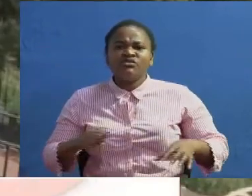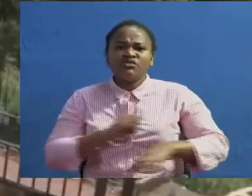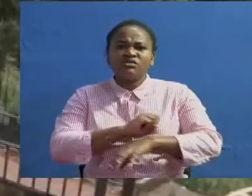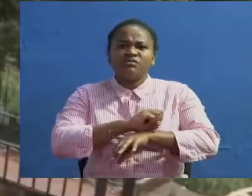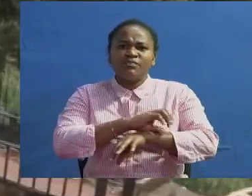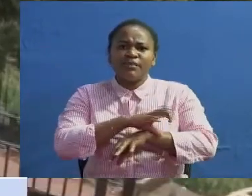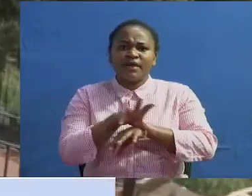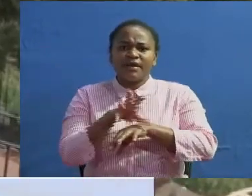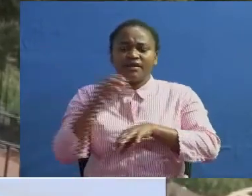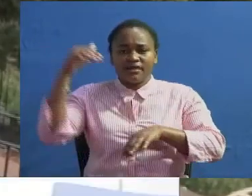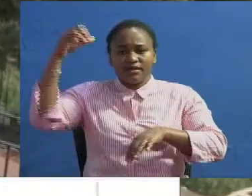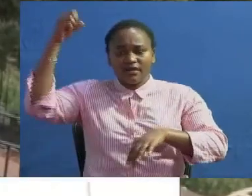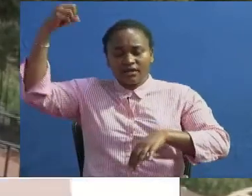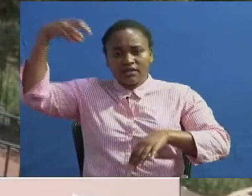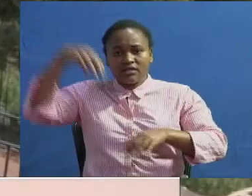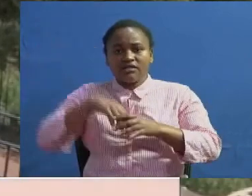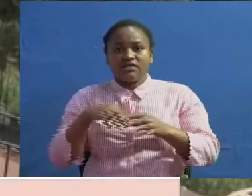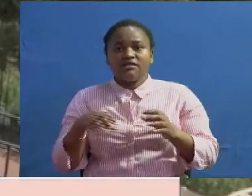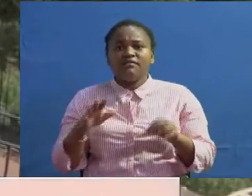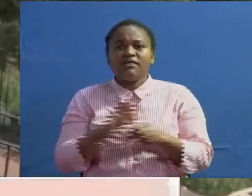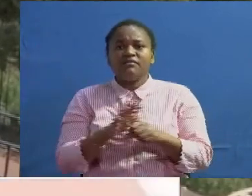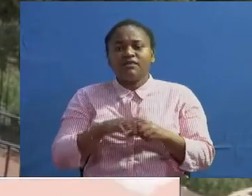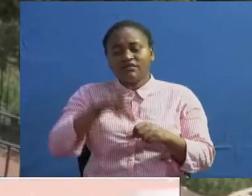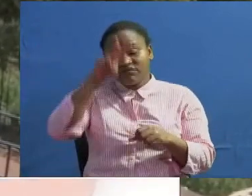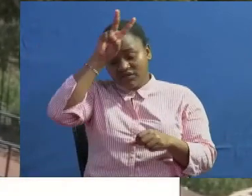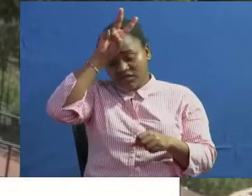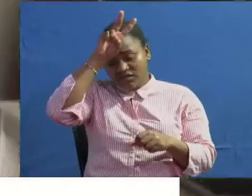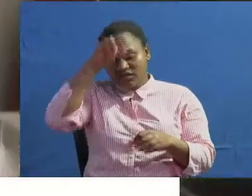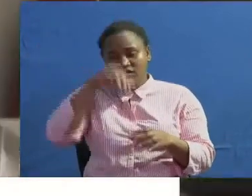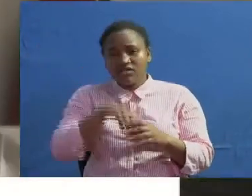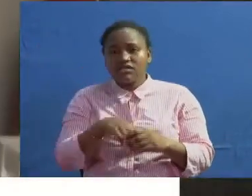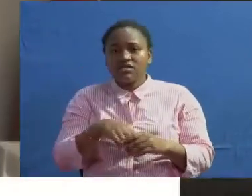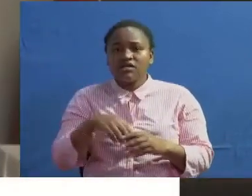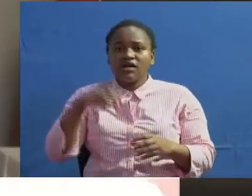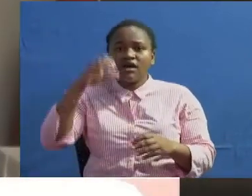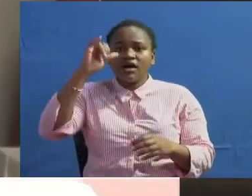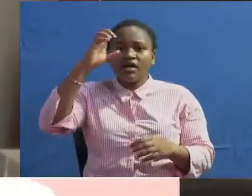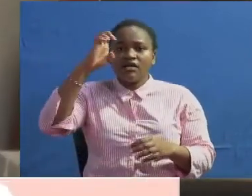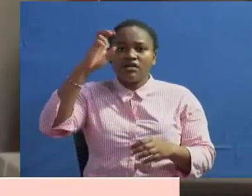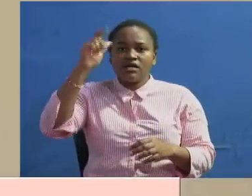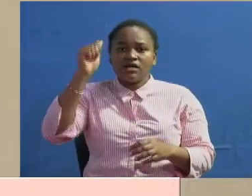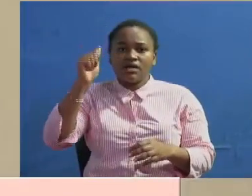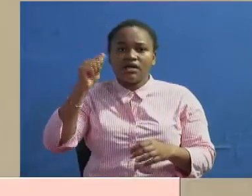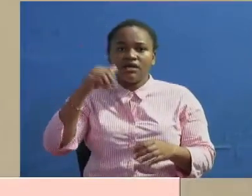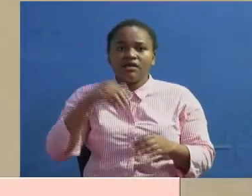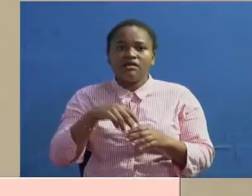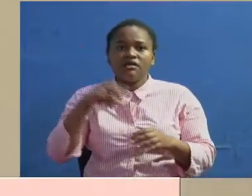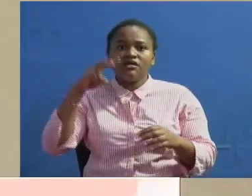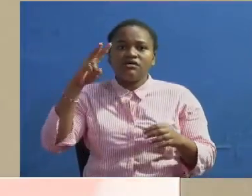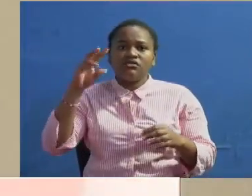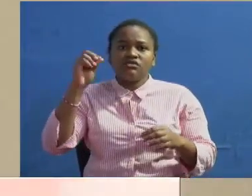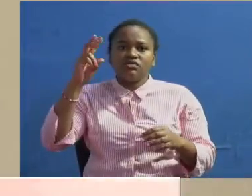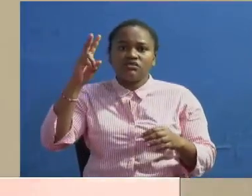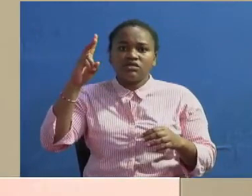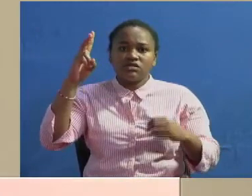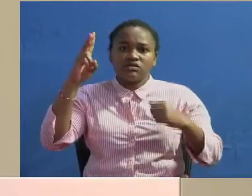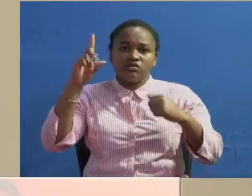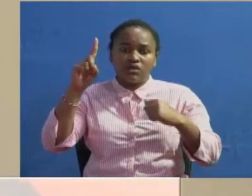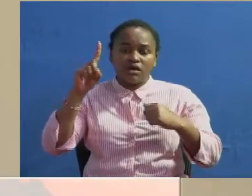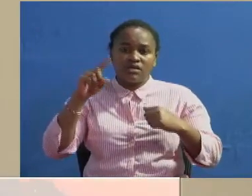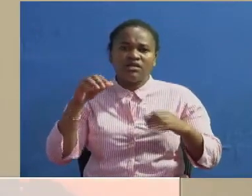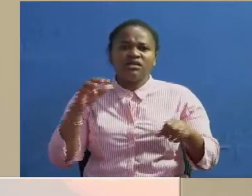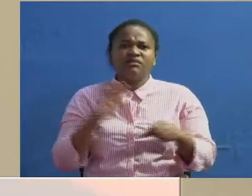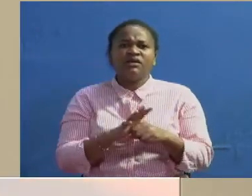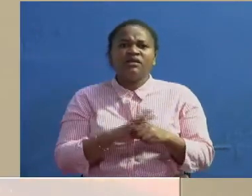umeme vijijini. Kulingana na shirika la kimataifa la nishati IEA, mwaka 2021 karibu wa